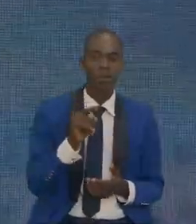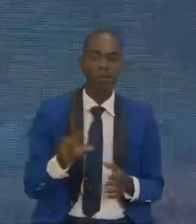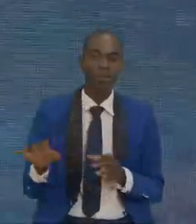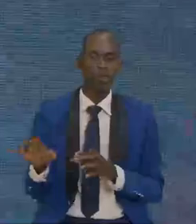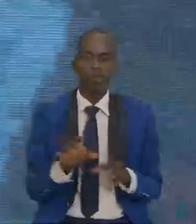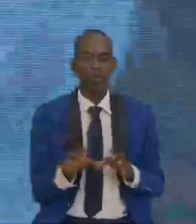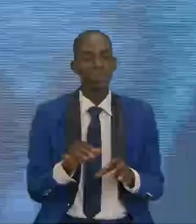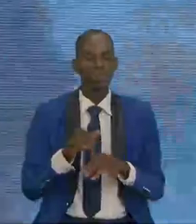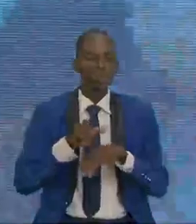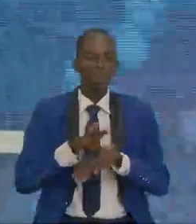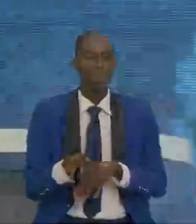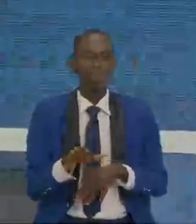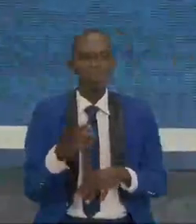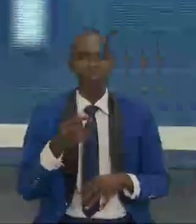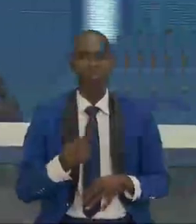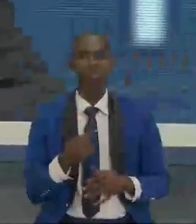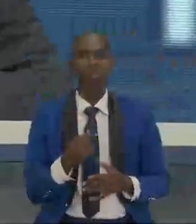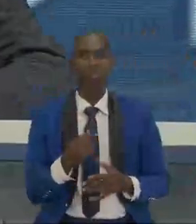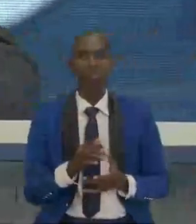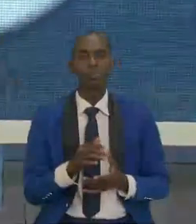que tu m'as envoyé.